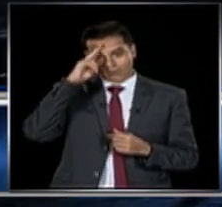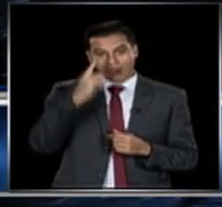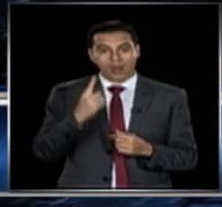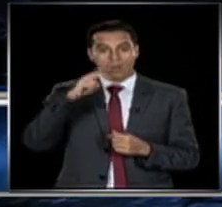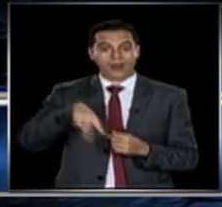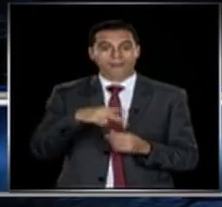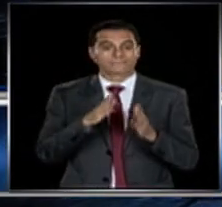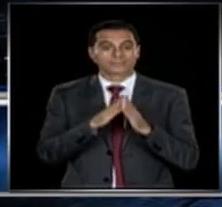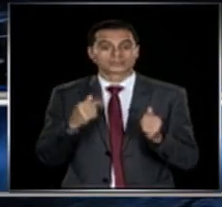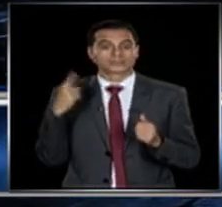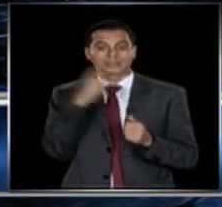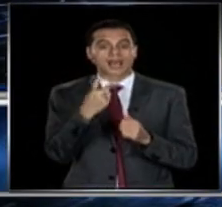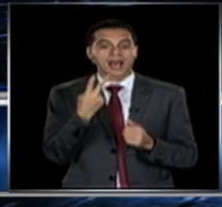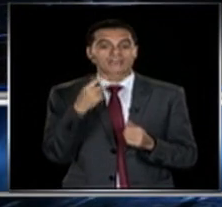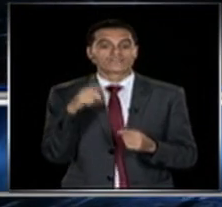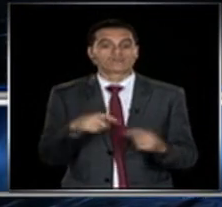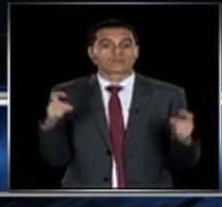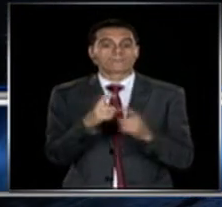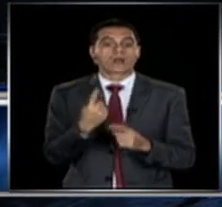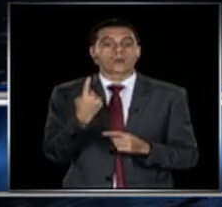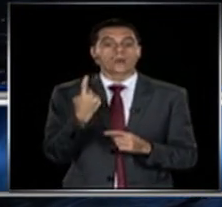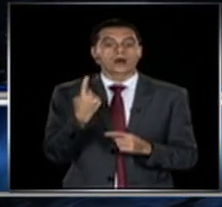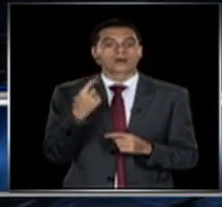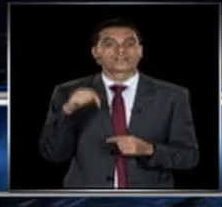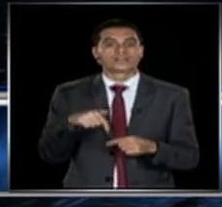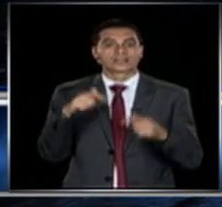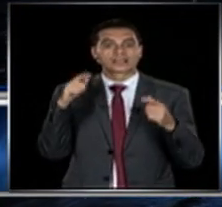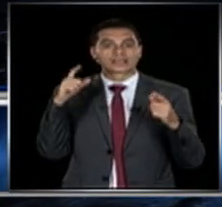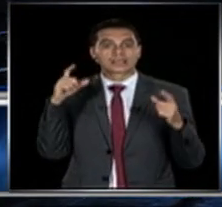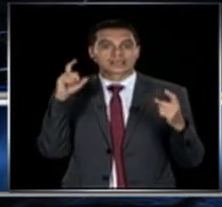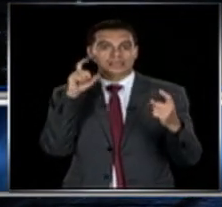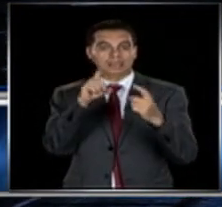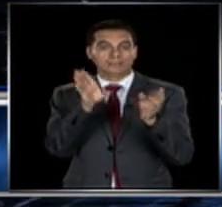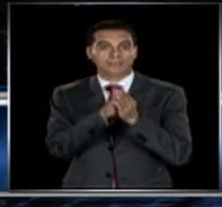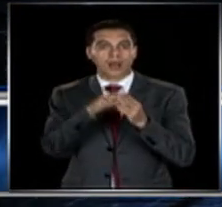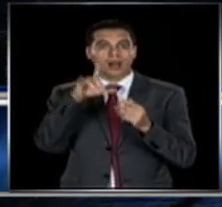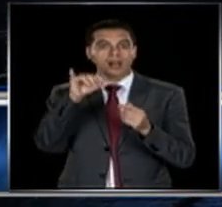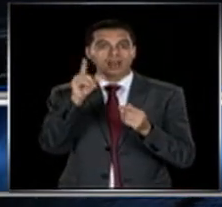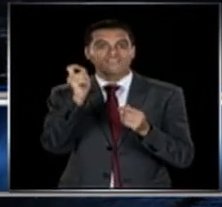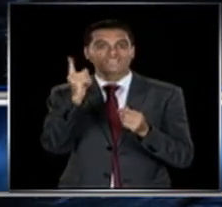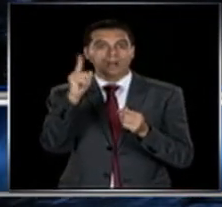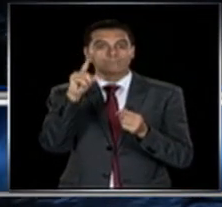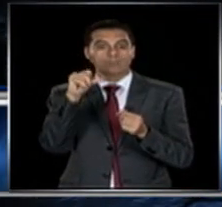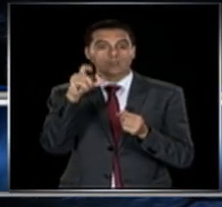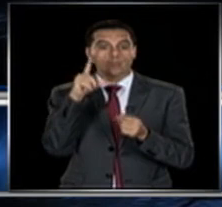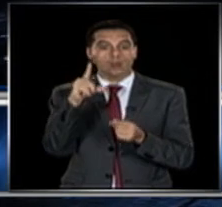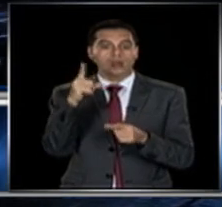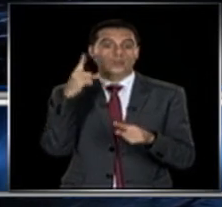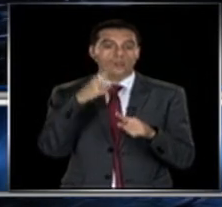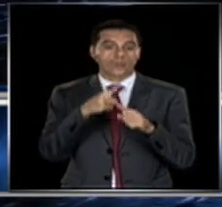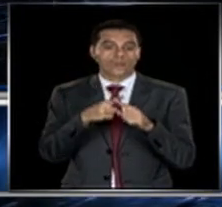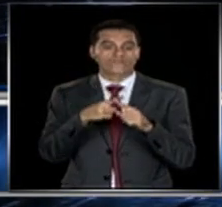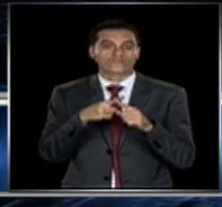من هو أول لاعب مصري سجل هدفين في مباراة واحدة ضد ليفربول